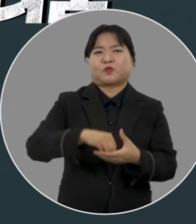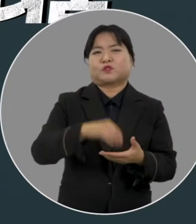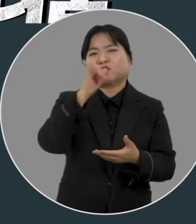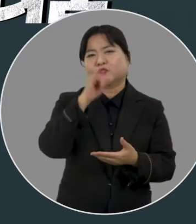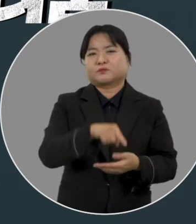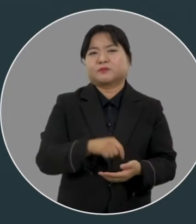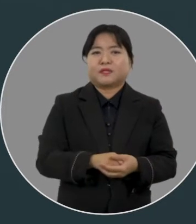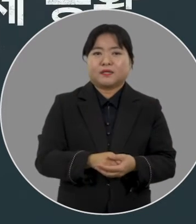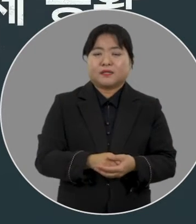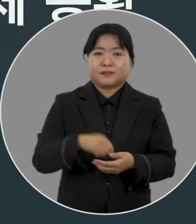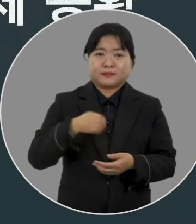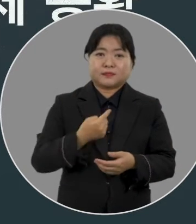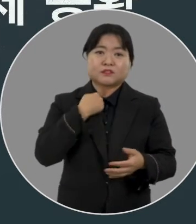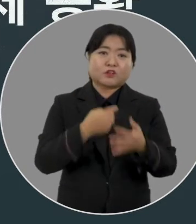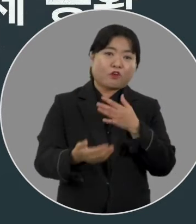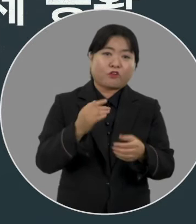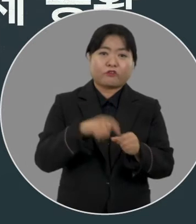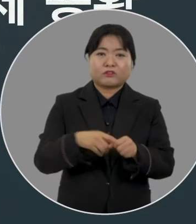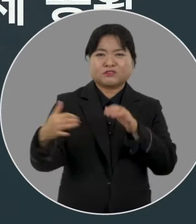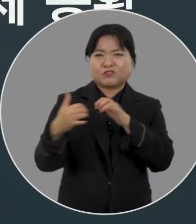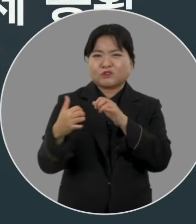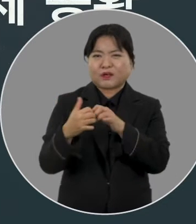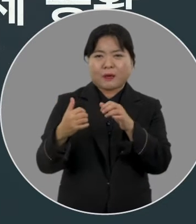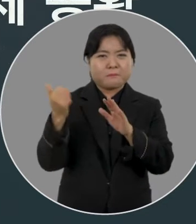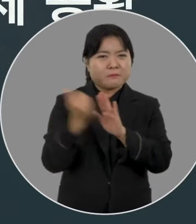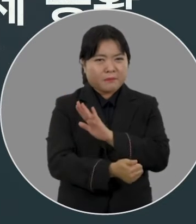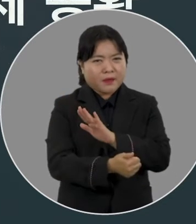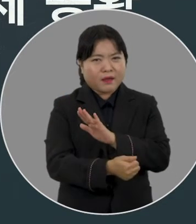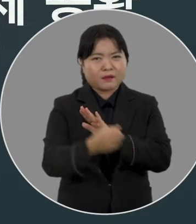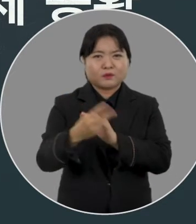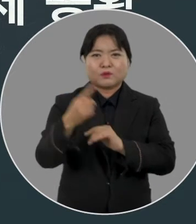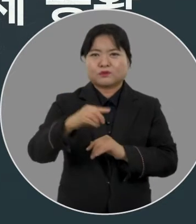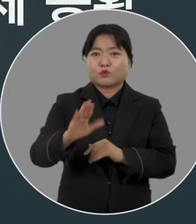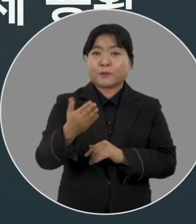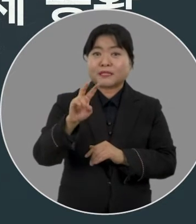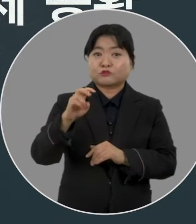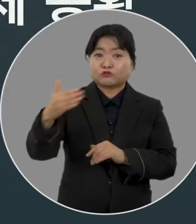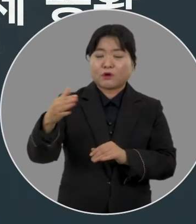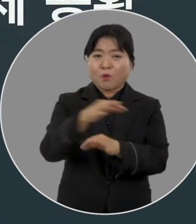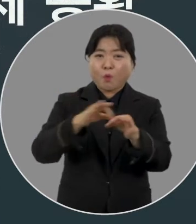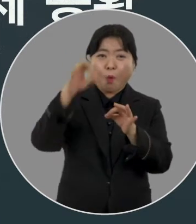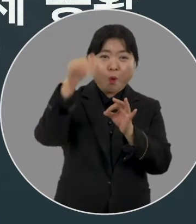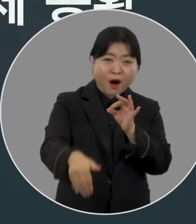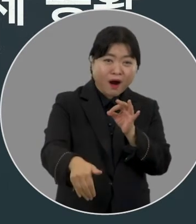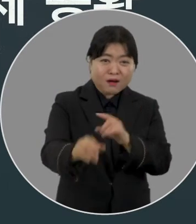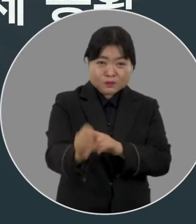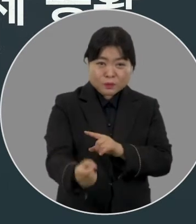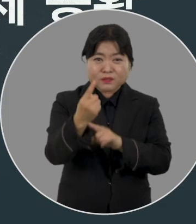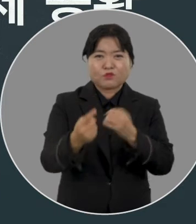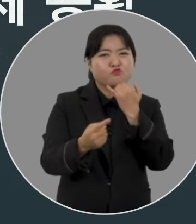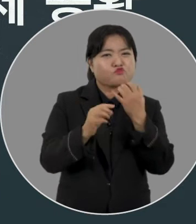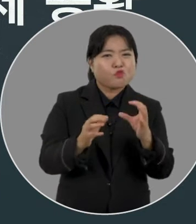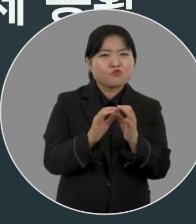있는 거였어요. 자신들이 겪었던 전쟁의 패배, 그 다음에 1929년의 공황, 이걸 통해서 독일